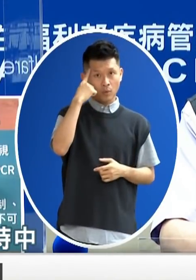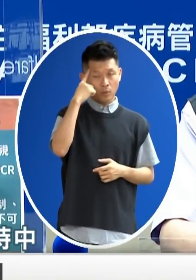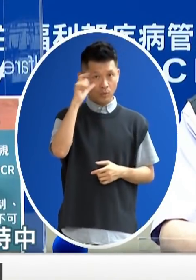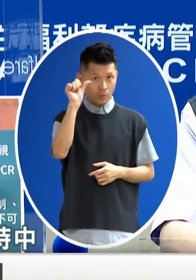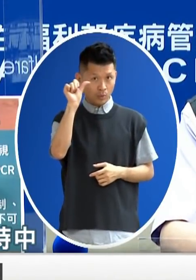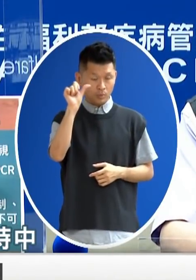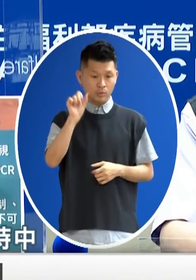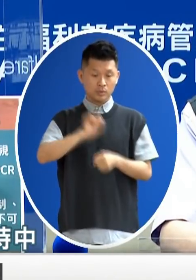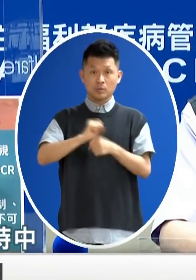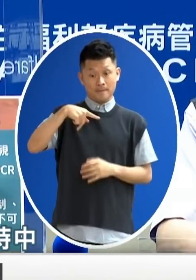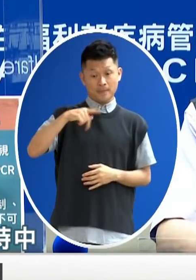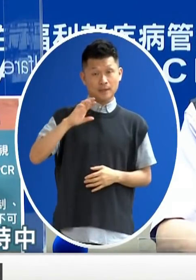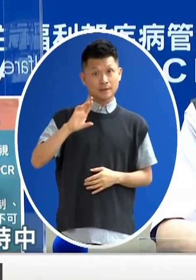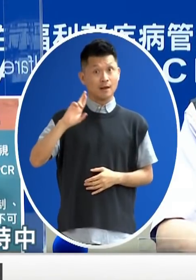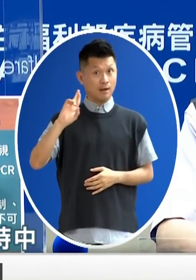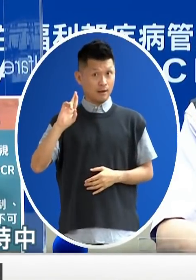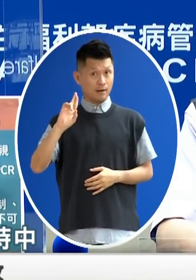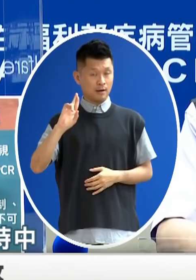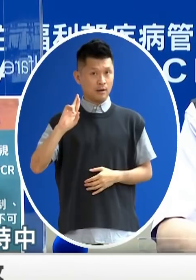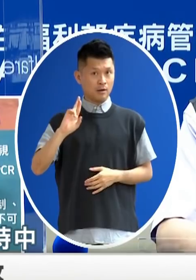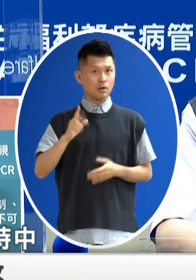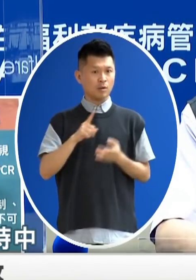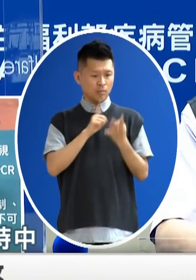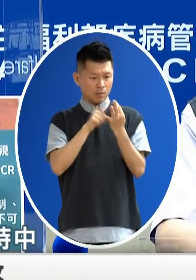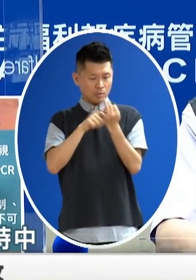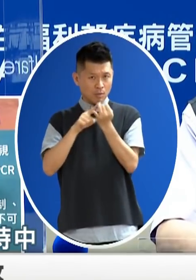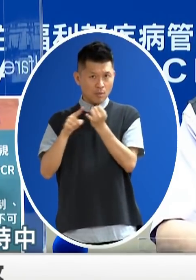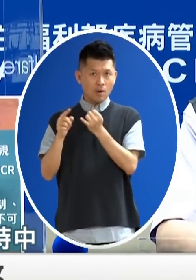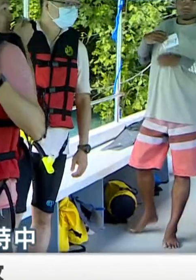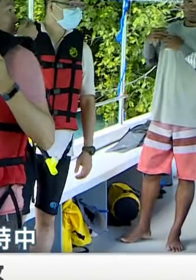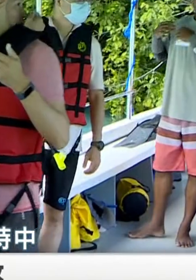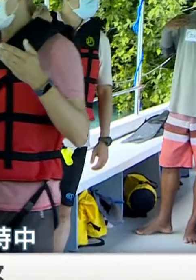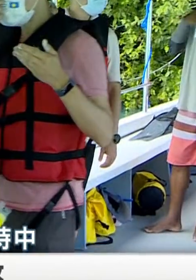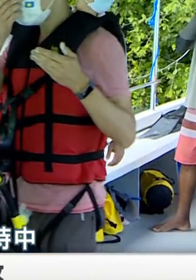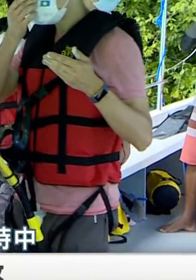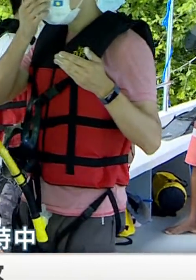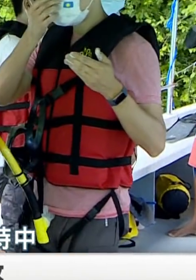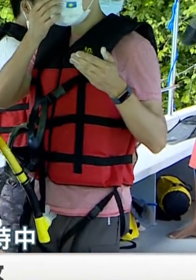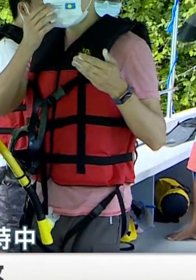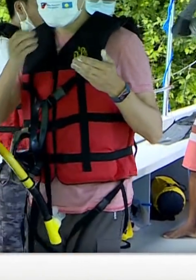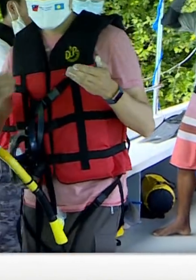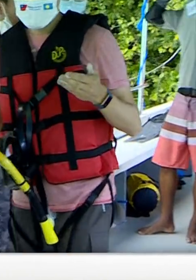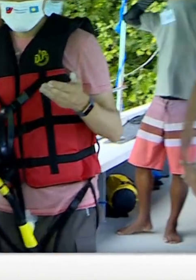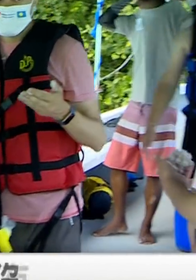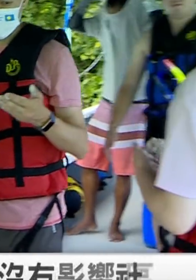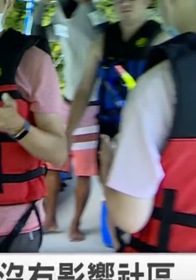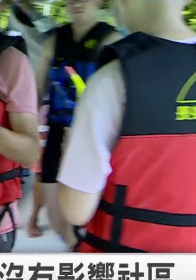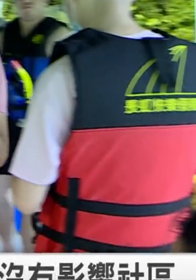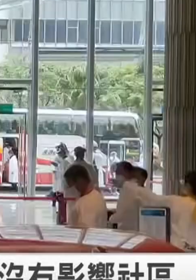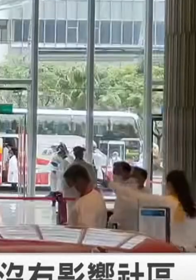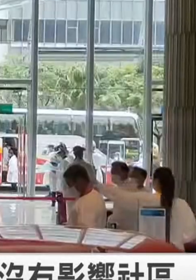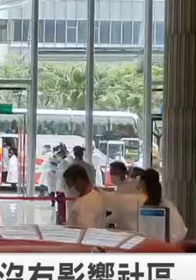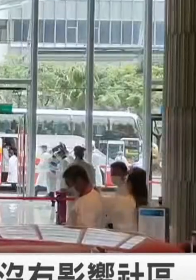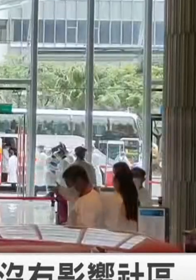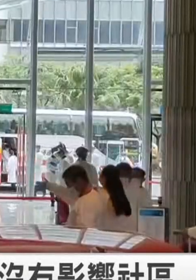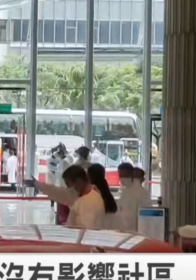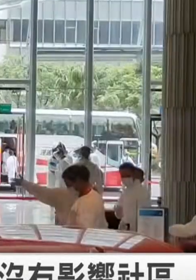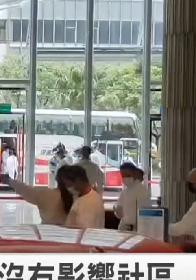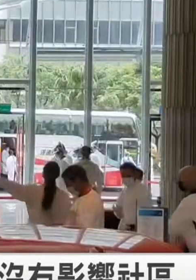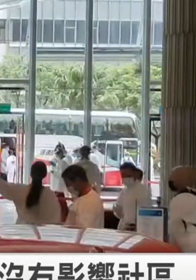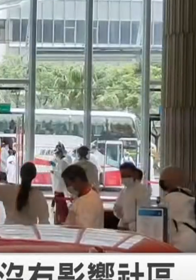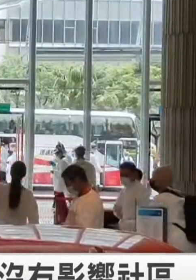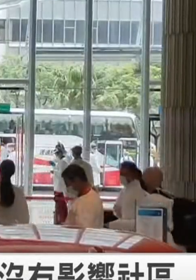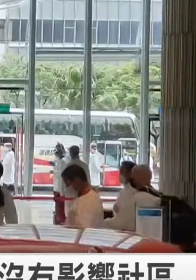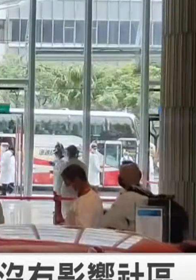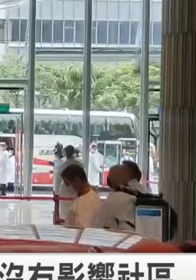加强版的自主管理，其实应该算是很完整了。 强调博流泡泡防疫措施很完整，先前疫情